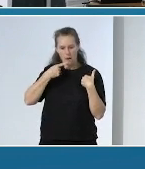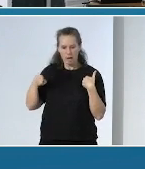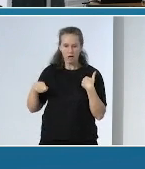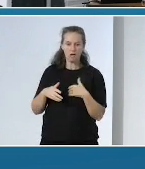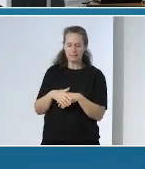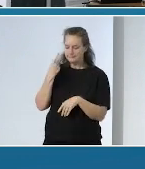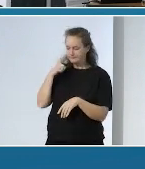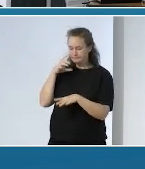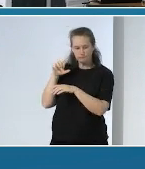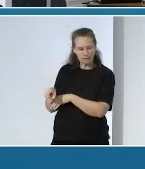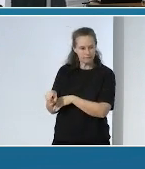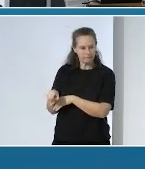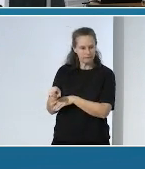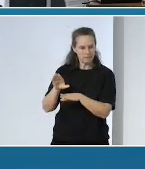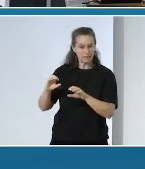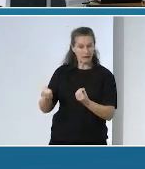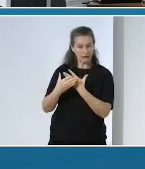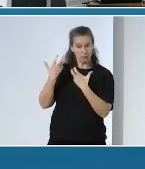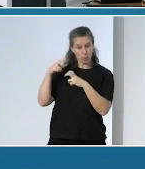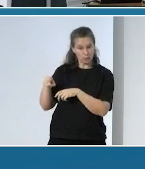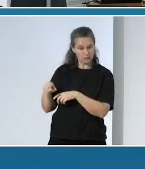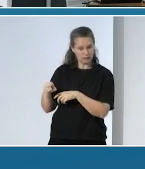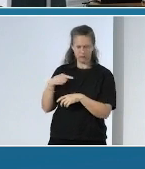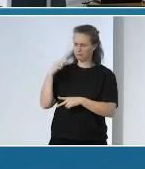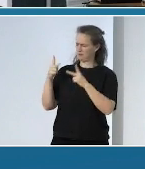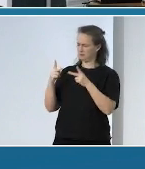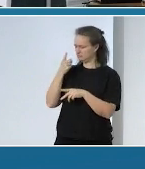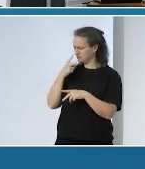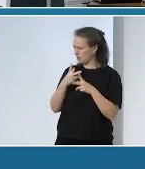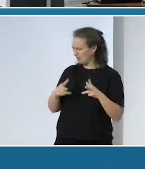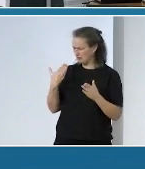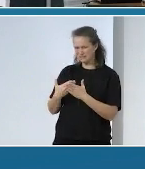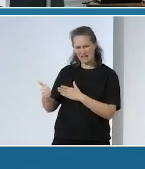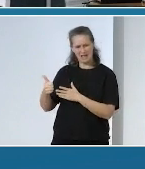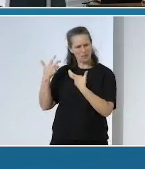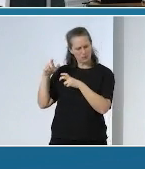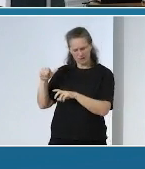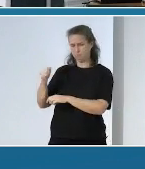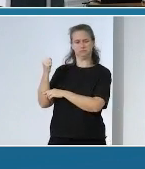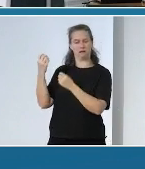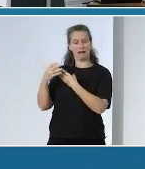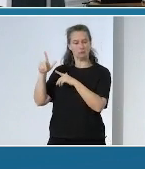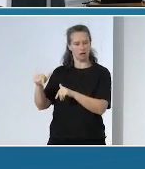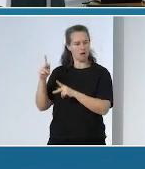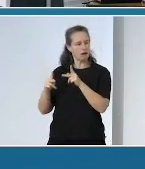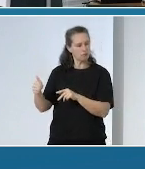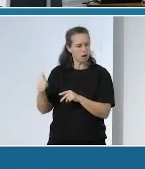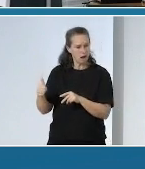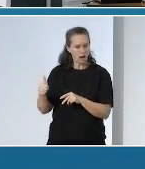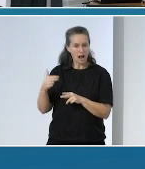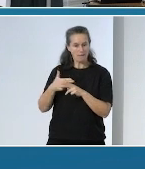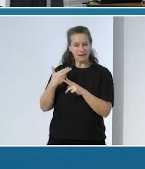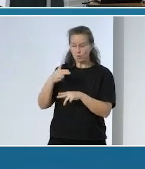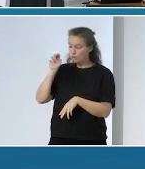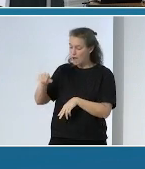Les observations des réactions au bruit, elles sont déconcertantes pendant toute cette période. Parce que Émilie, parfois, elle réagit à son